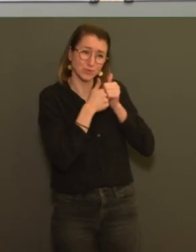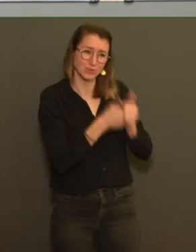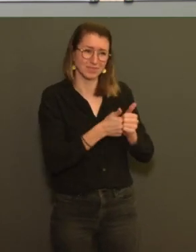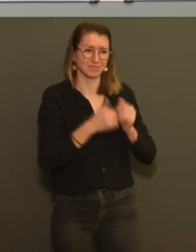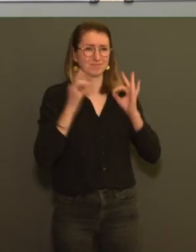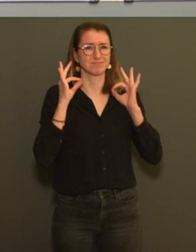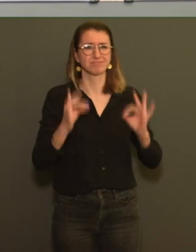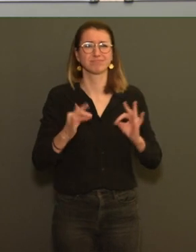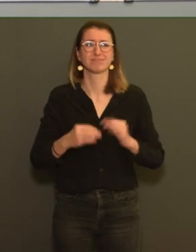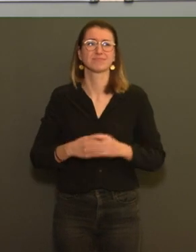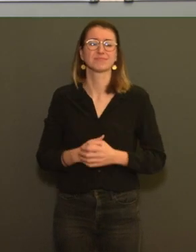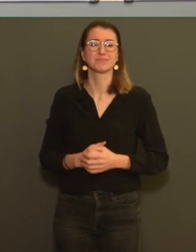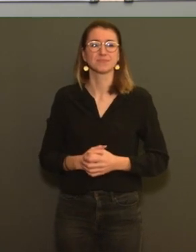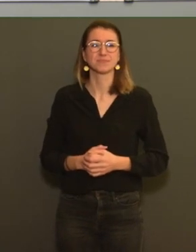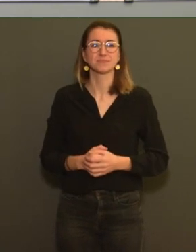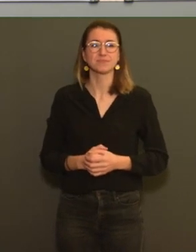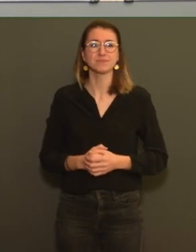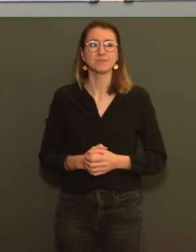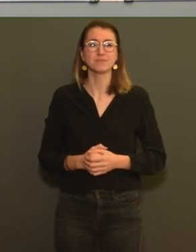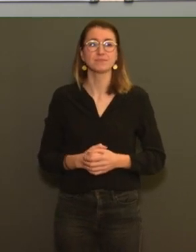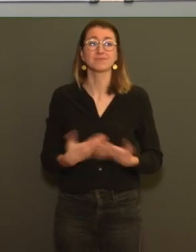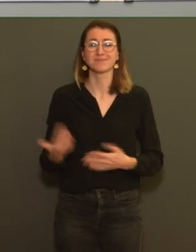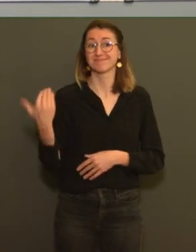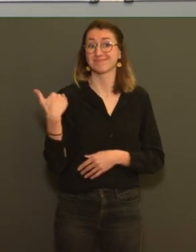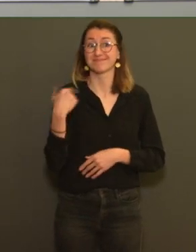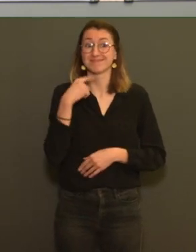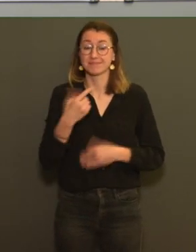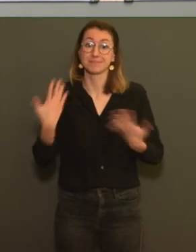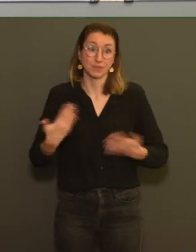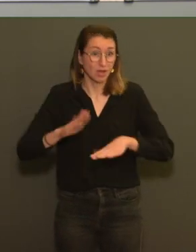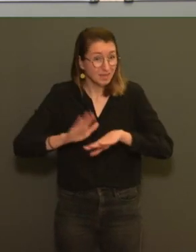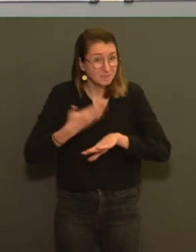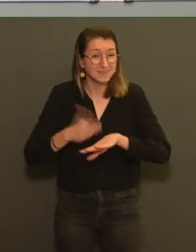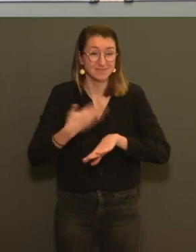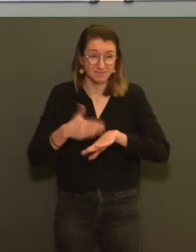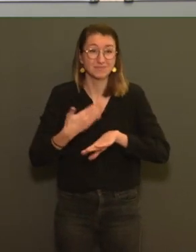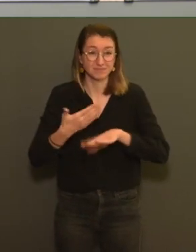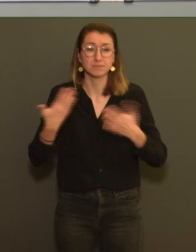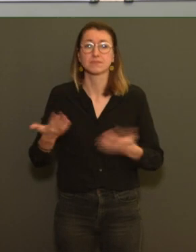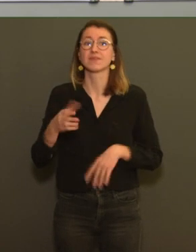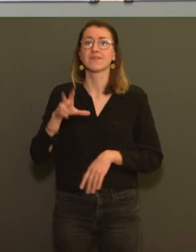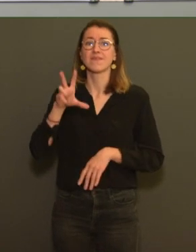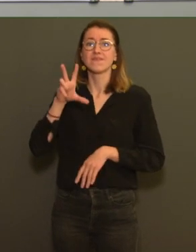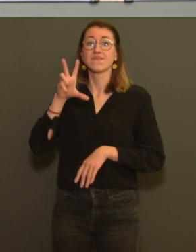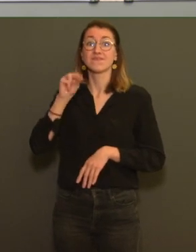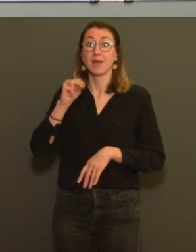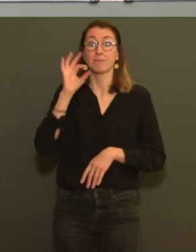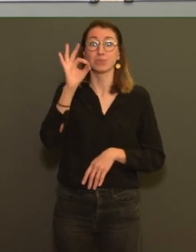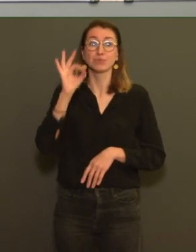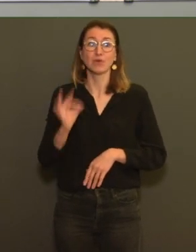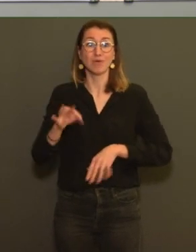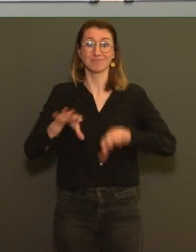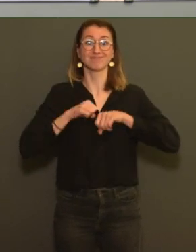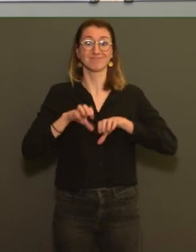Toujours, et on répète le message, une partie importante, en l'occurrence 20% des infections, sont dans le groupe des